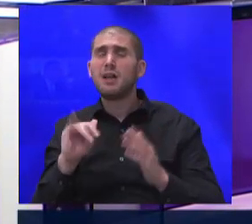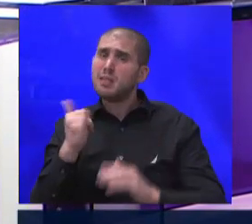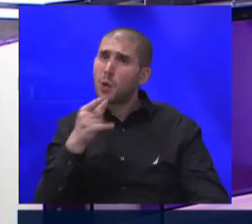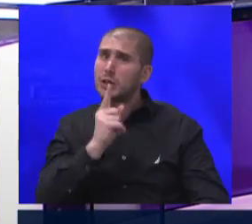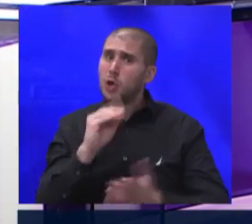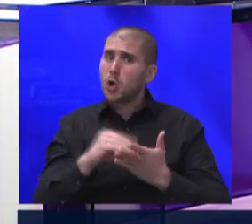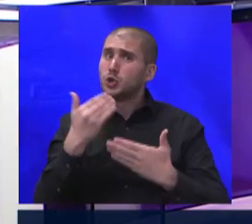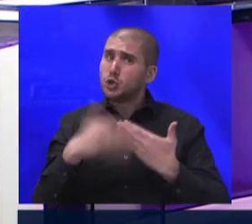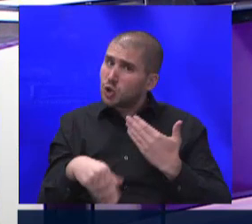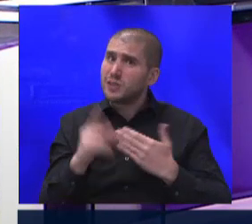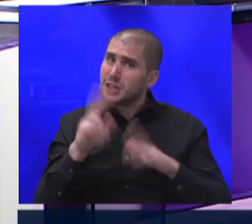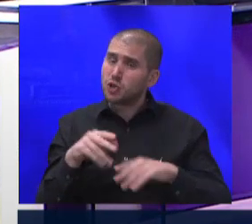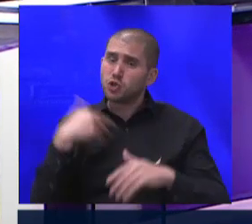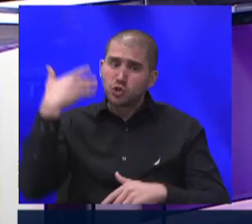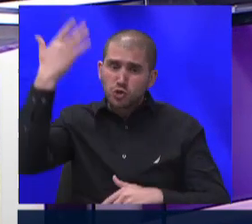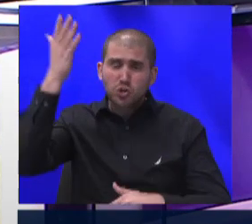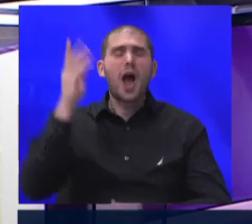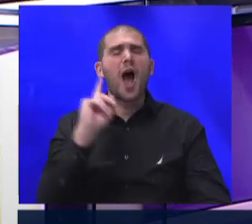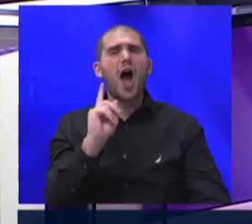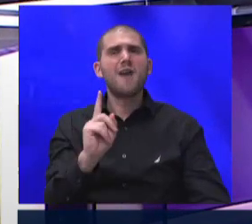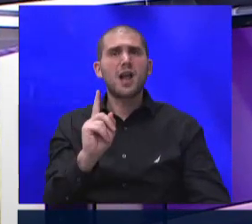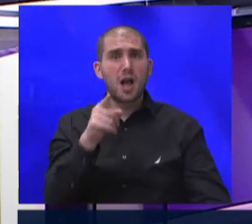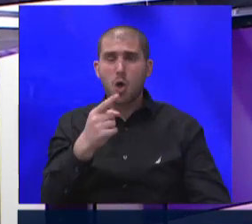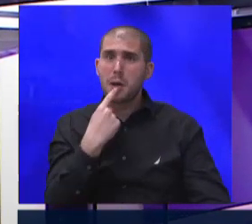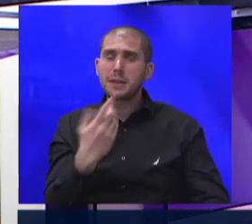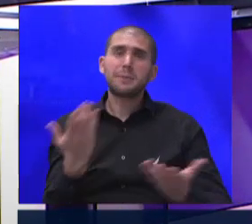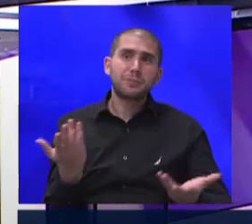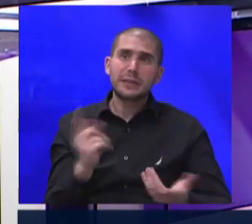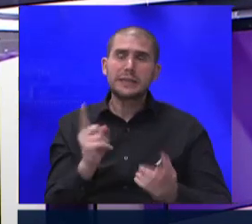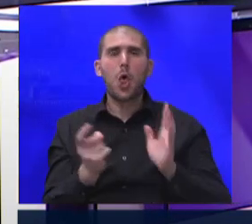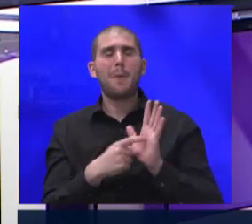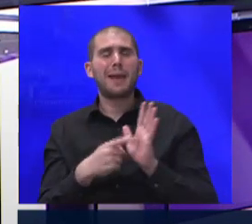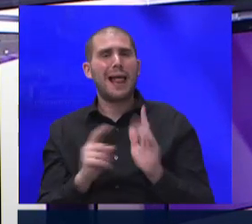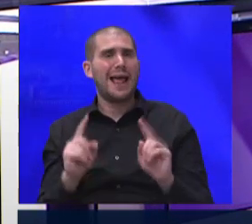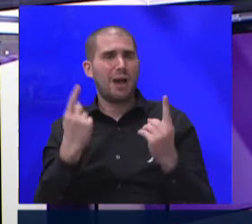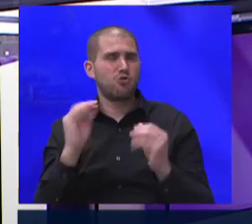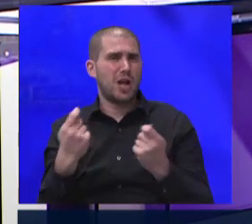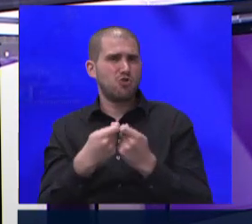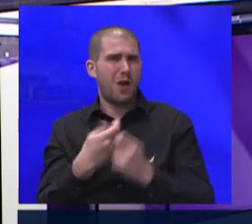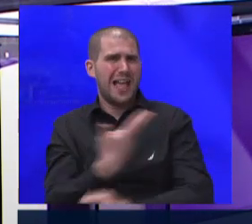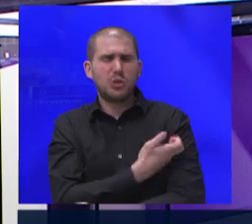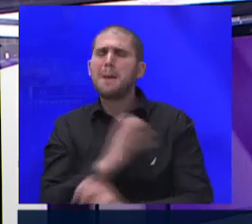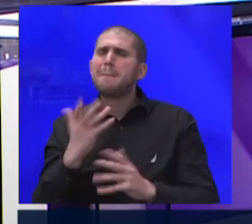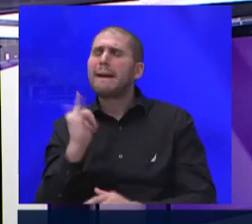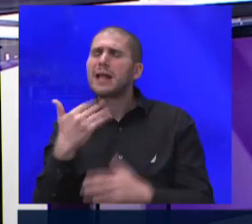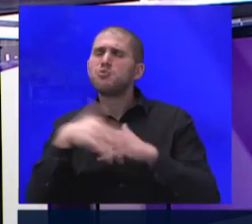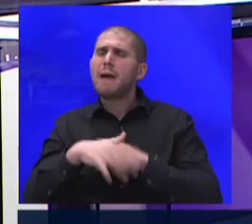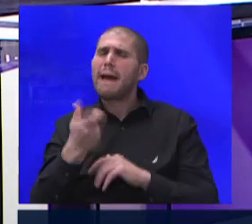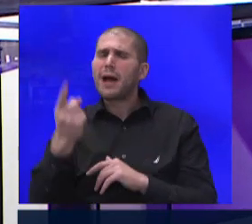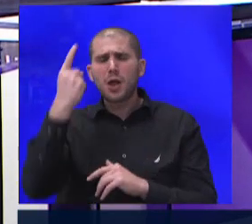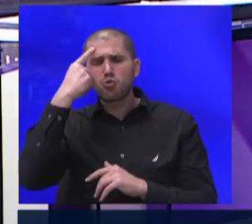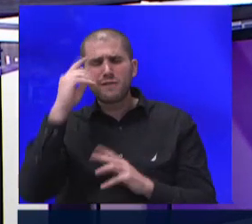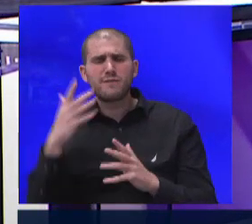יש לפנינו. אתה אומר, זה לא בגלל האירוע הזה של מבצע החיסונים. אז מה כן? איך אתה מנתח את ההתחזקות הזאת של